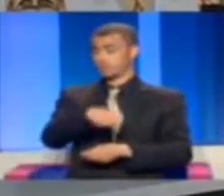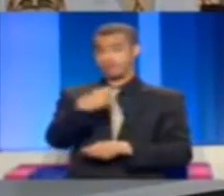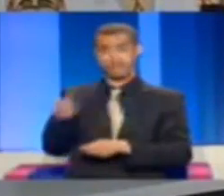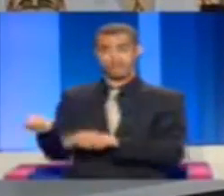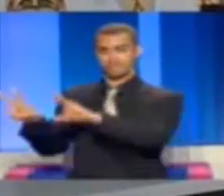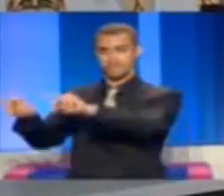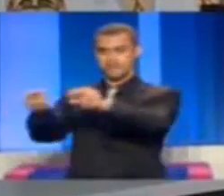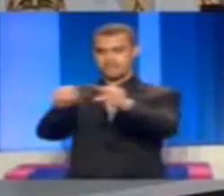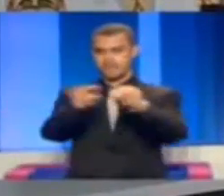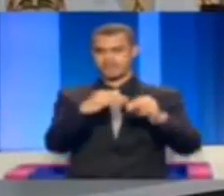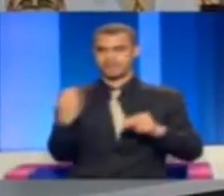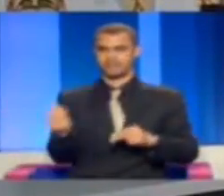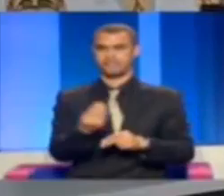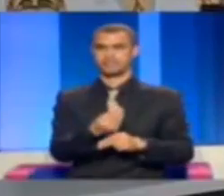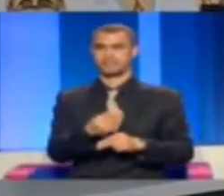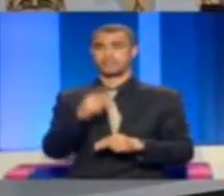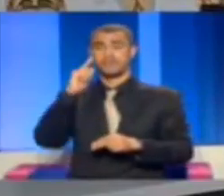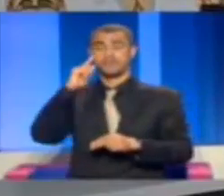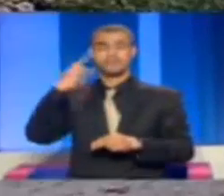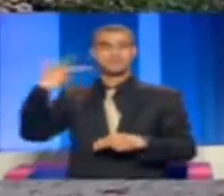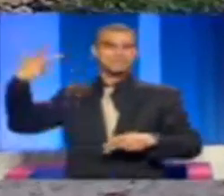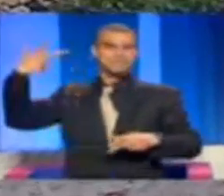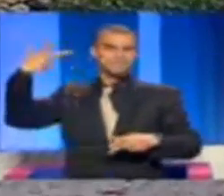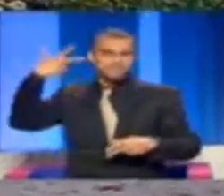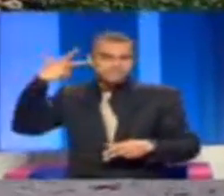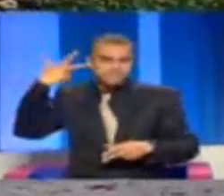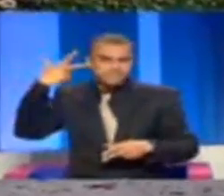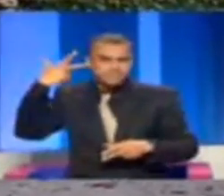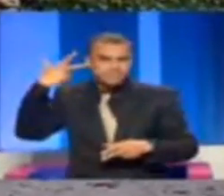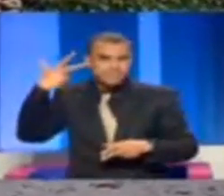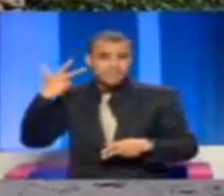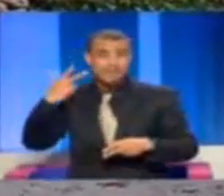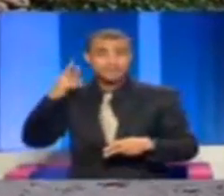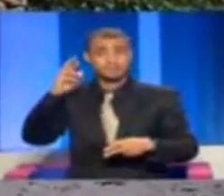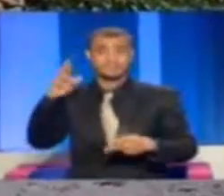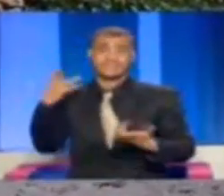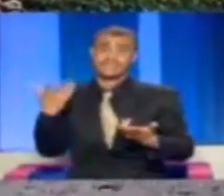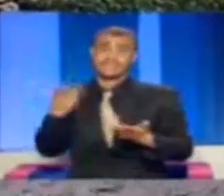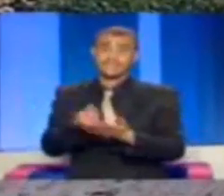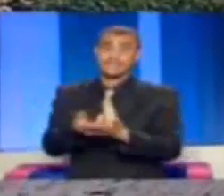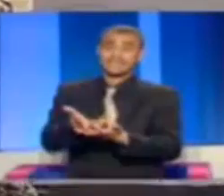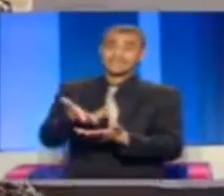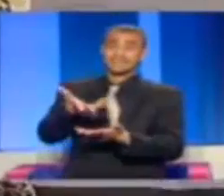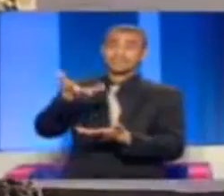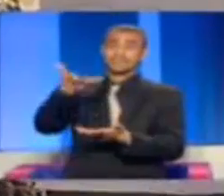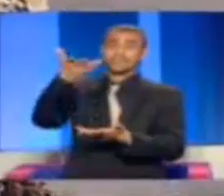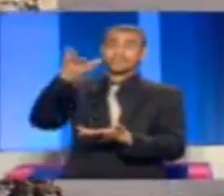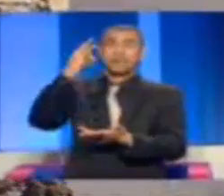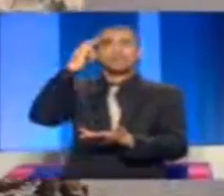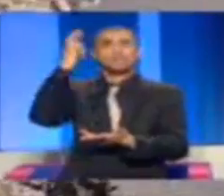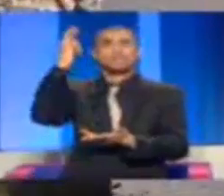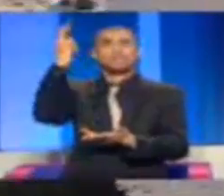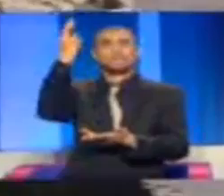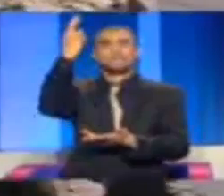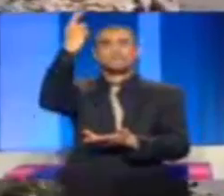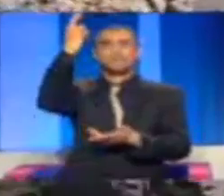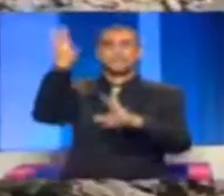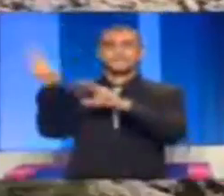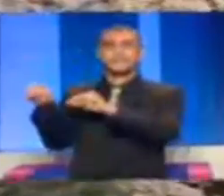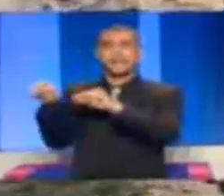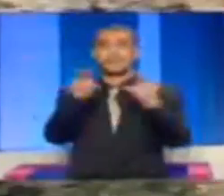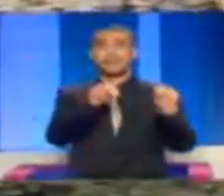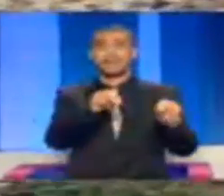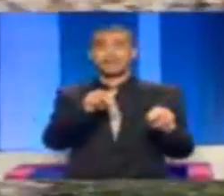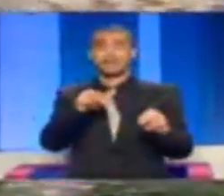حياته طبيعية كباقي الأطفال والشباب. زراعة القوقعة ما زالت حلما بعيد المنال بالنسبة